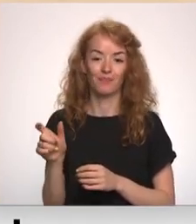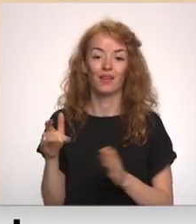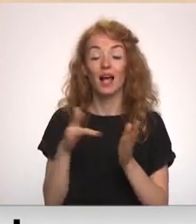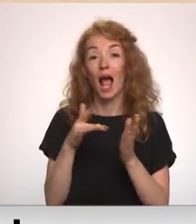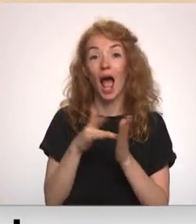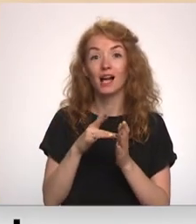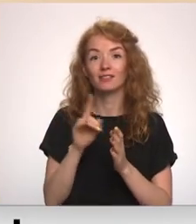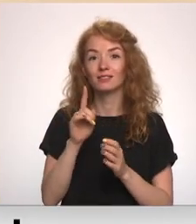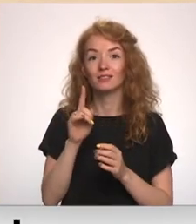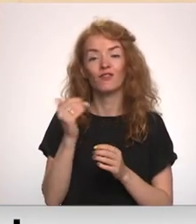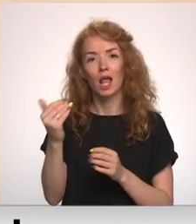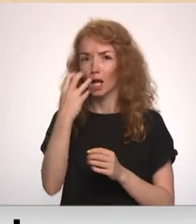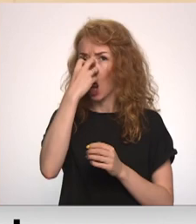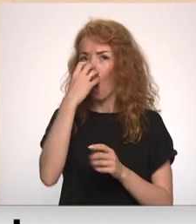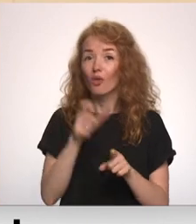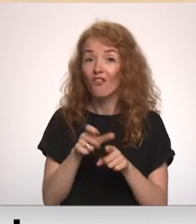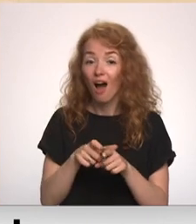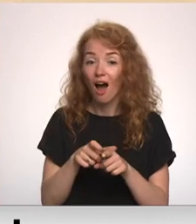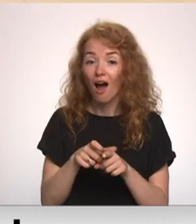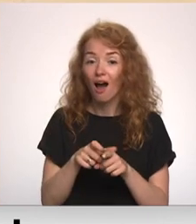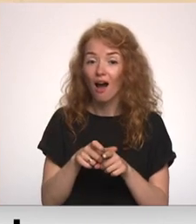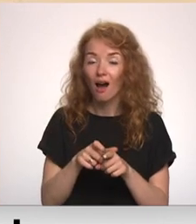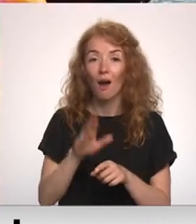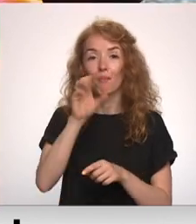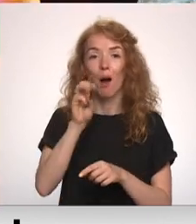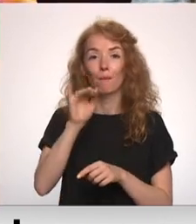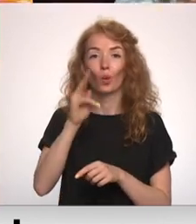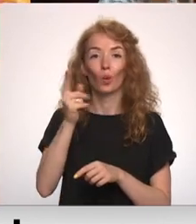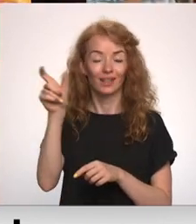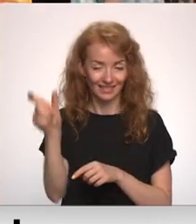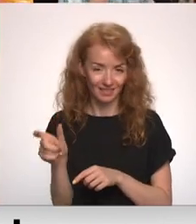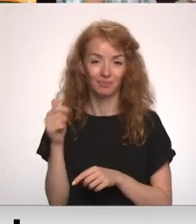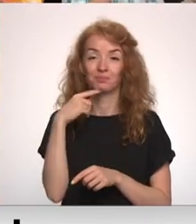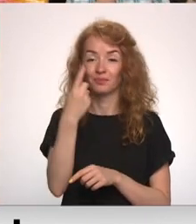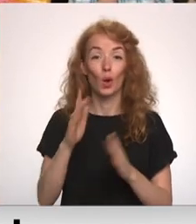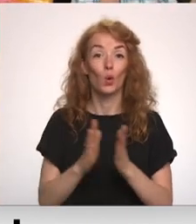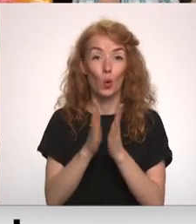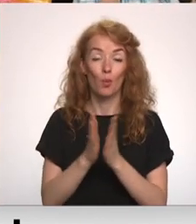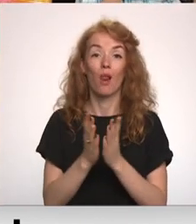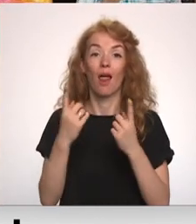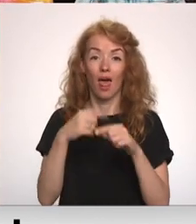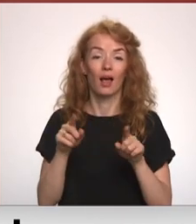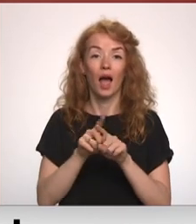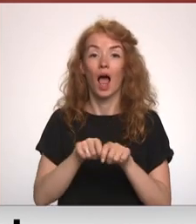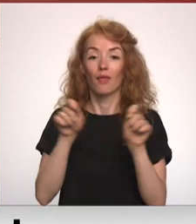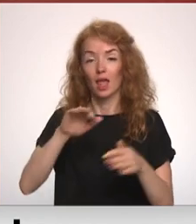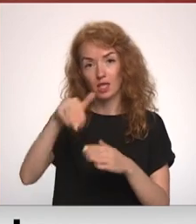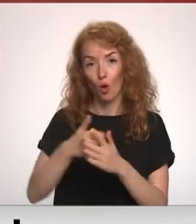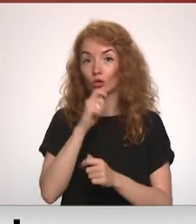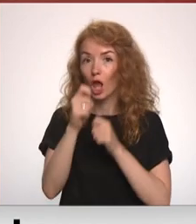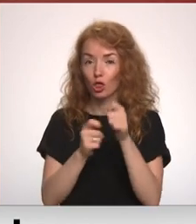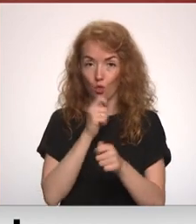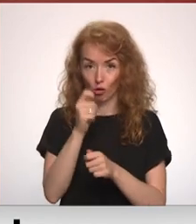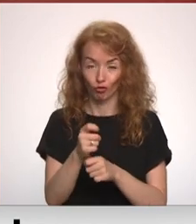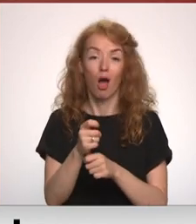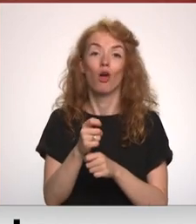viņa ir daktera klauna vārds? Bambuks. Līdz ar jubileju dakteri Klauni atklāja jaunu ziedošanas akciju,